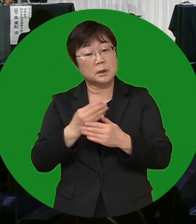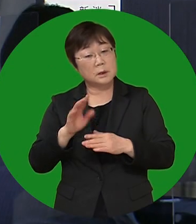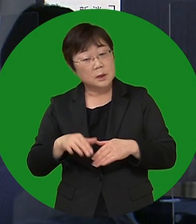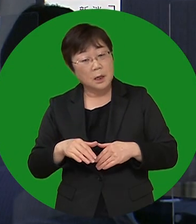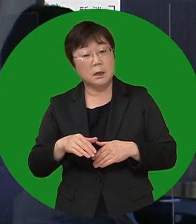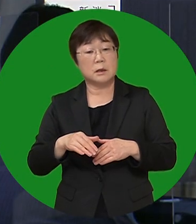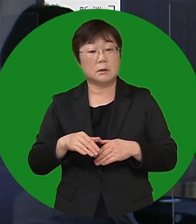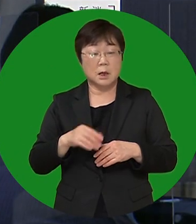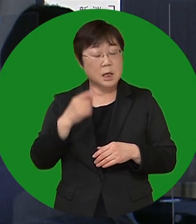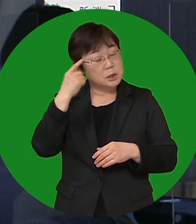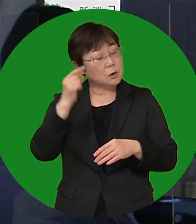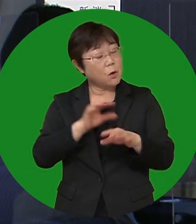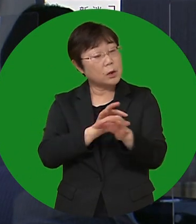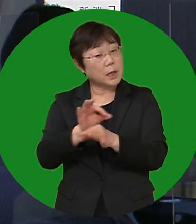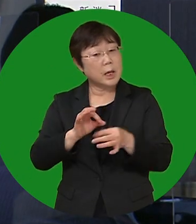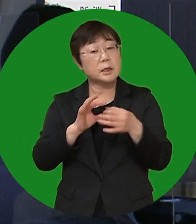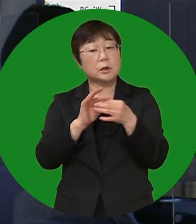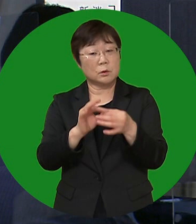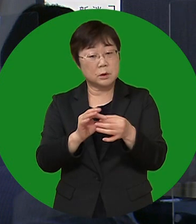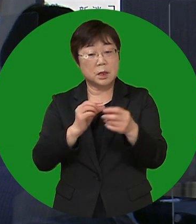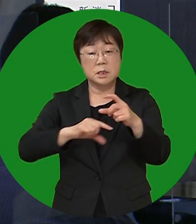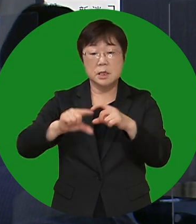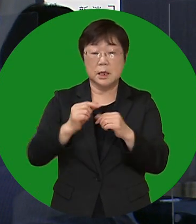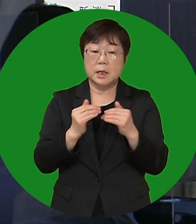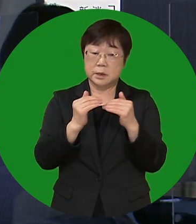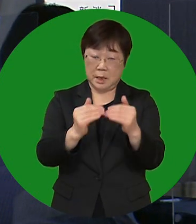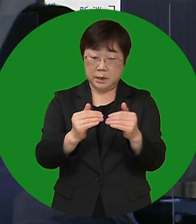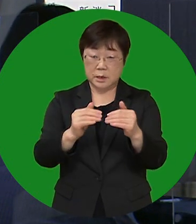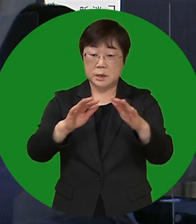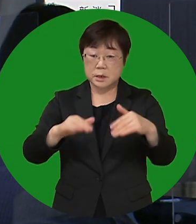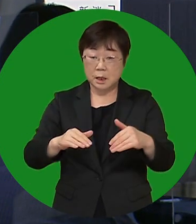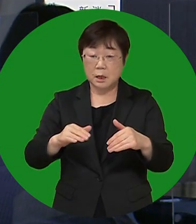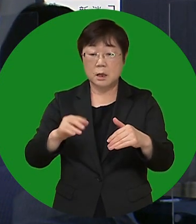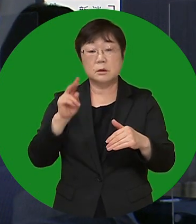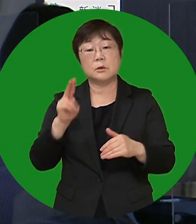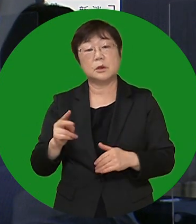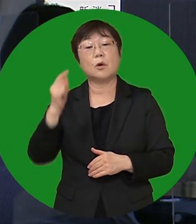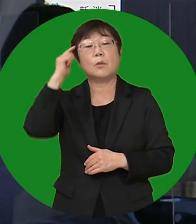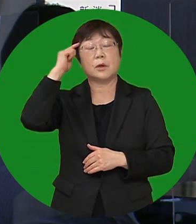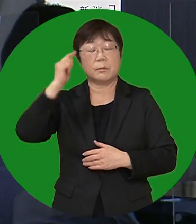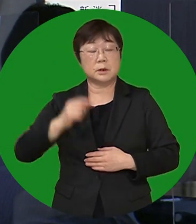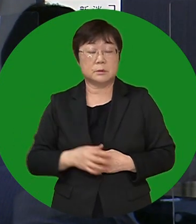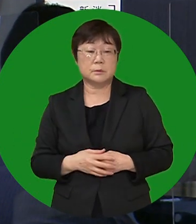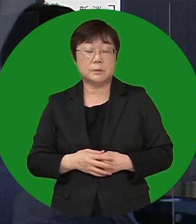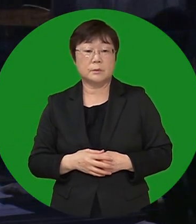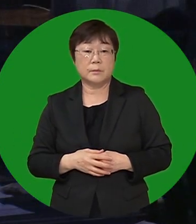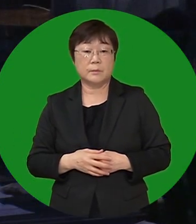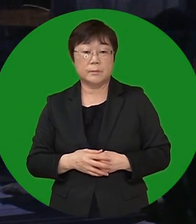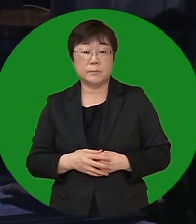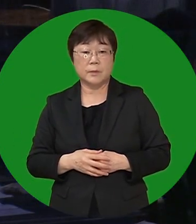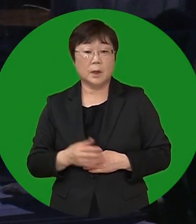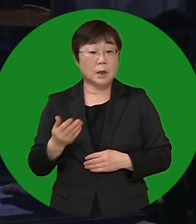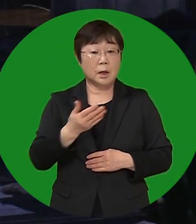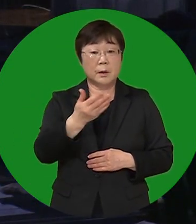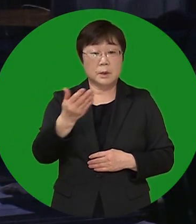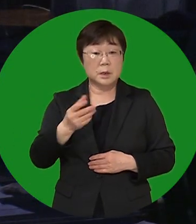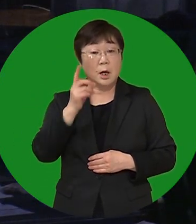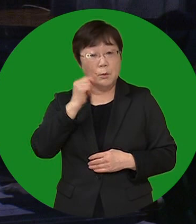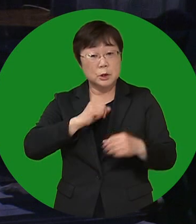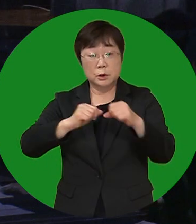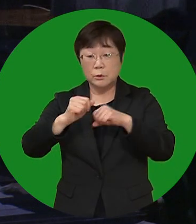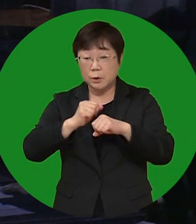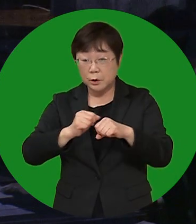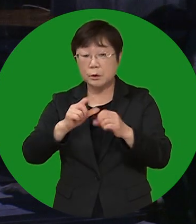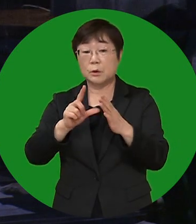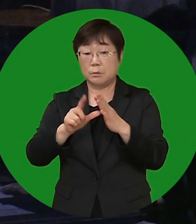いうのはこの思考型をしたことによってですねさらに前進していったんじゃないかなというふうに思いますみなさん方がはもう1人